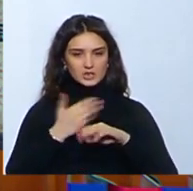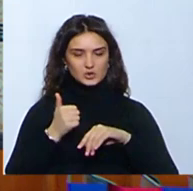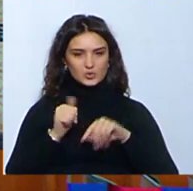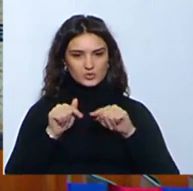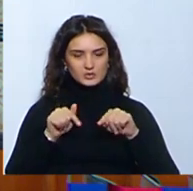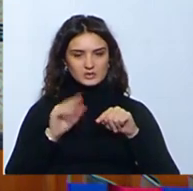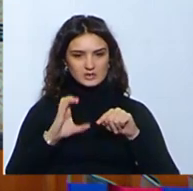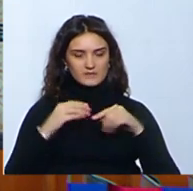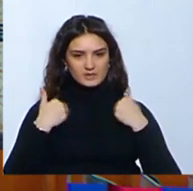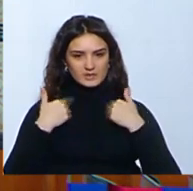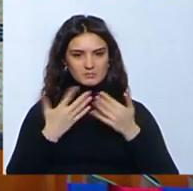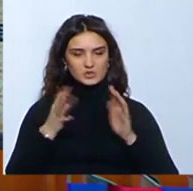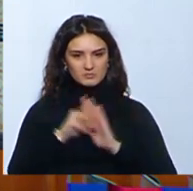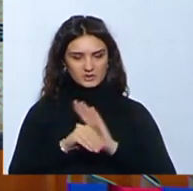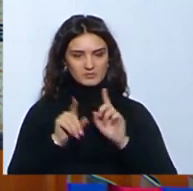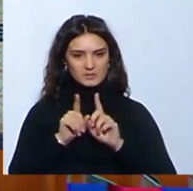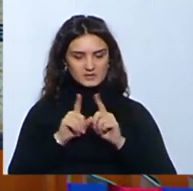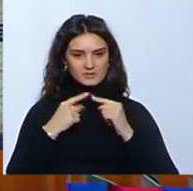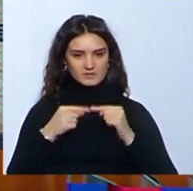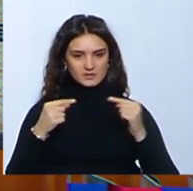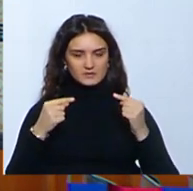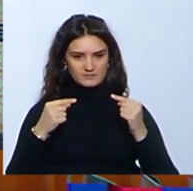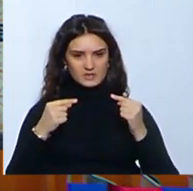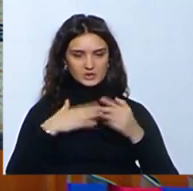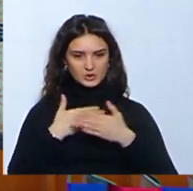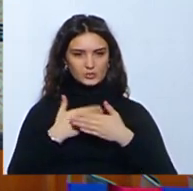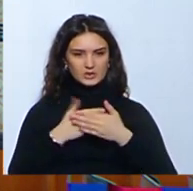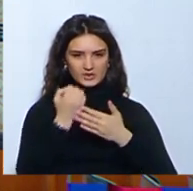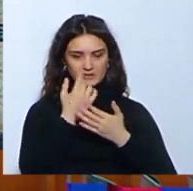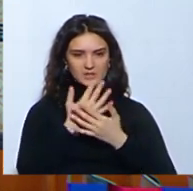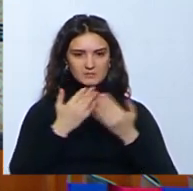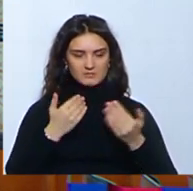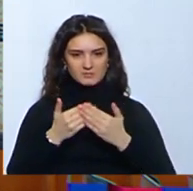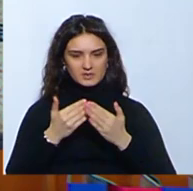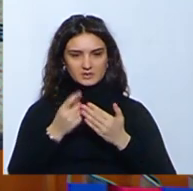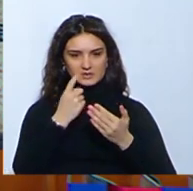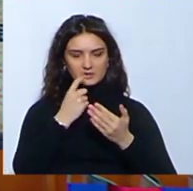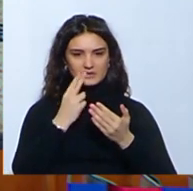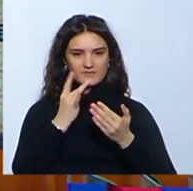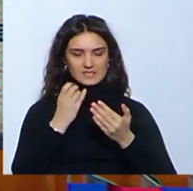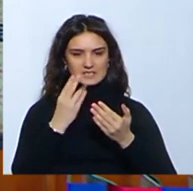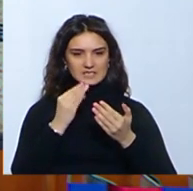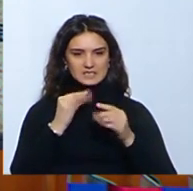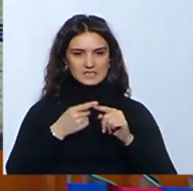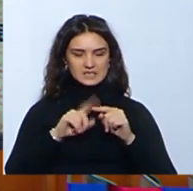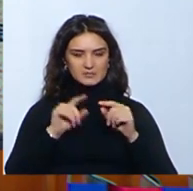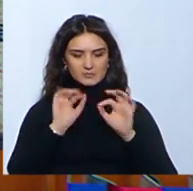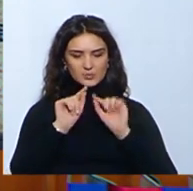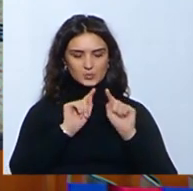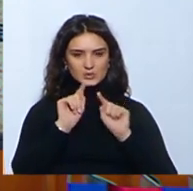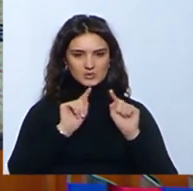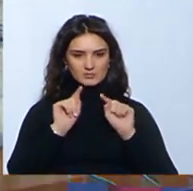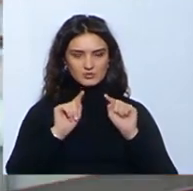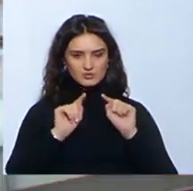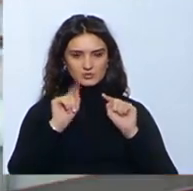როგორც C ვიტამინის შემადგენლობა, ასევე სხვა ბიოლოგიურად აქტიური ნივთიერებების, მაგალითად კვერცეტინის, რომელიც არის აი ბუსუსებში,